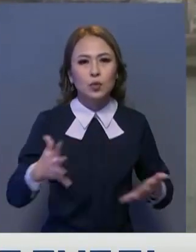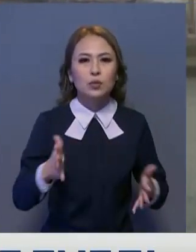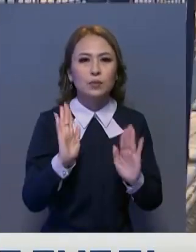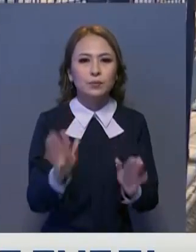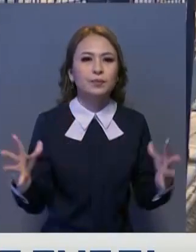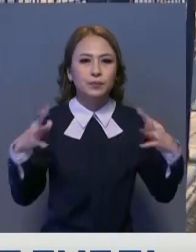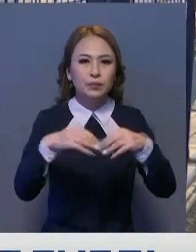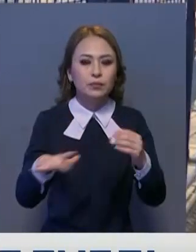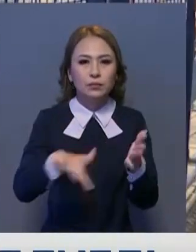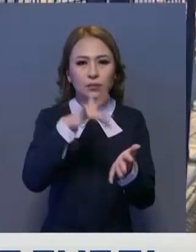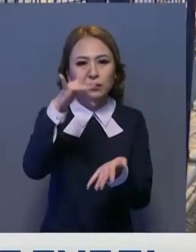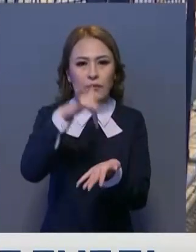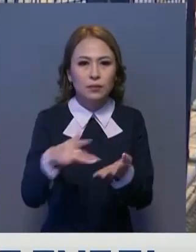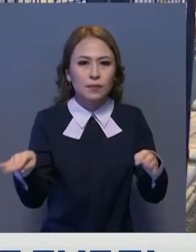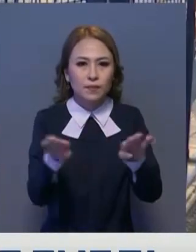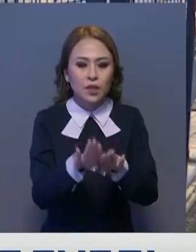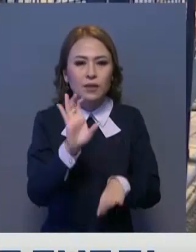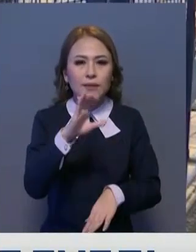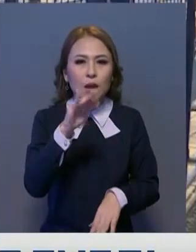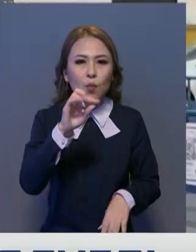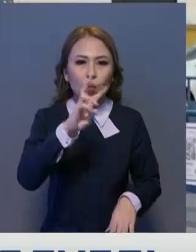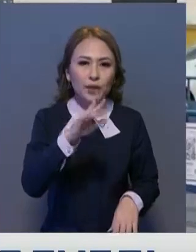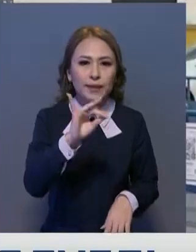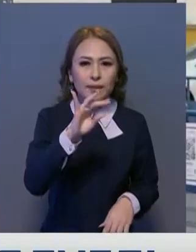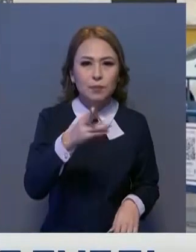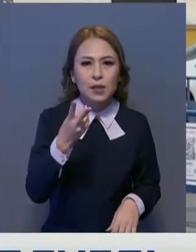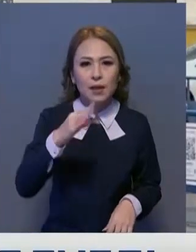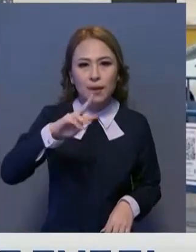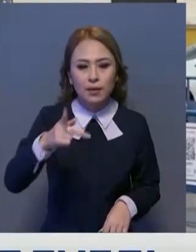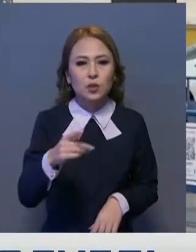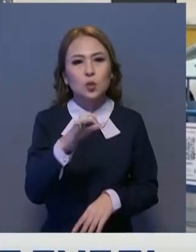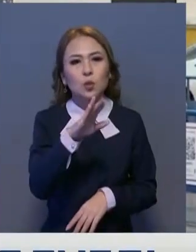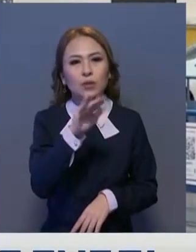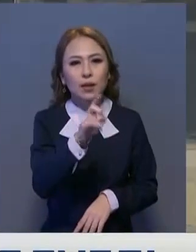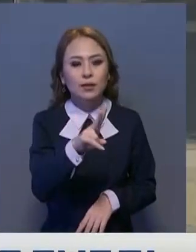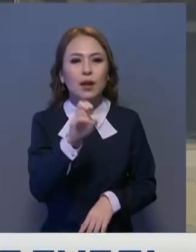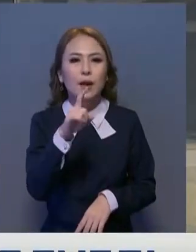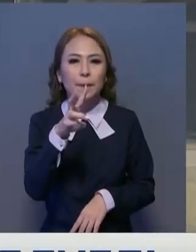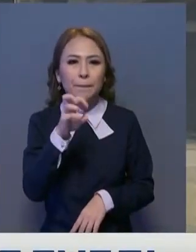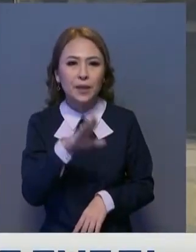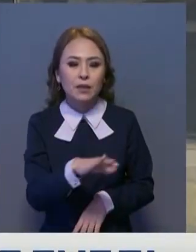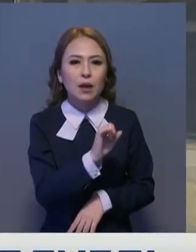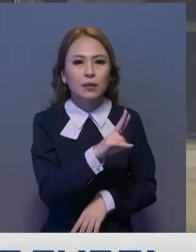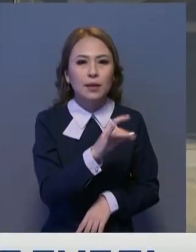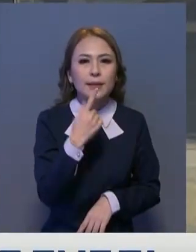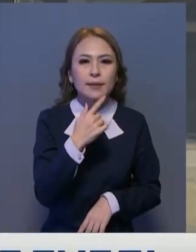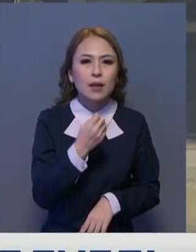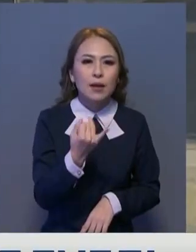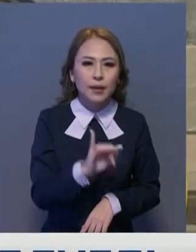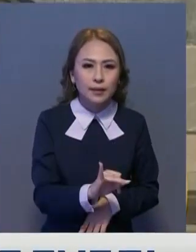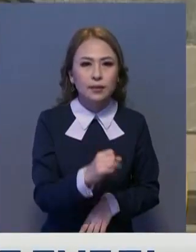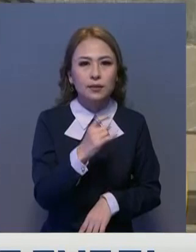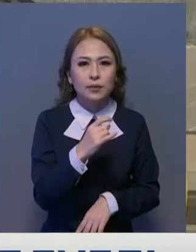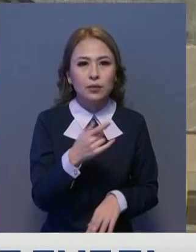көп бас қосатын қала орталықтары жабылады. Яғни Ыстамбұлда Истикляль және Султан Ахмет алаңы, Анкарада Қызылай алаңы,